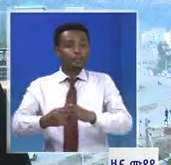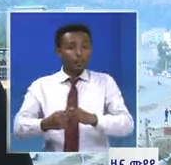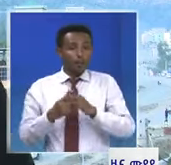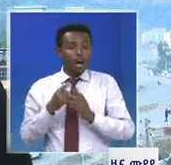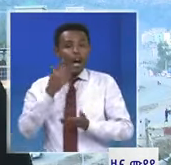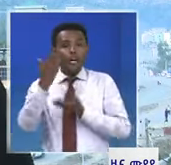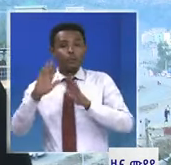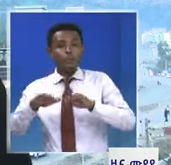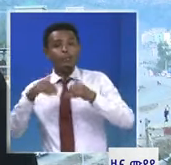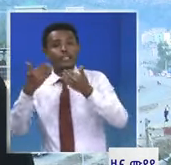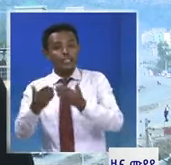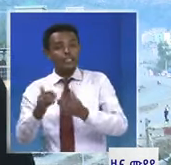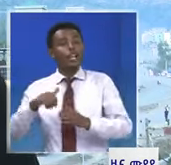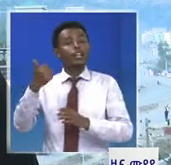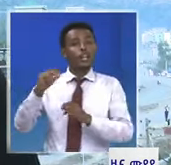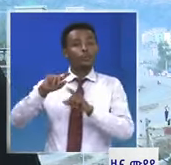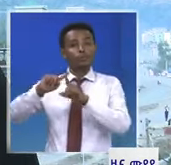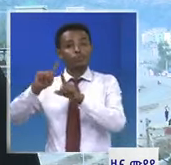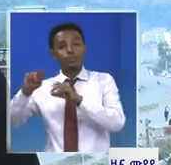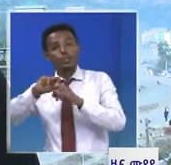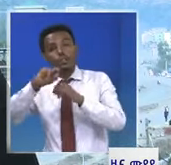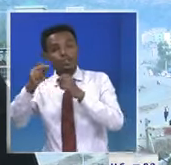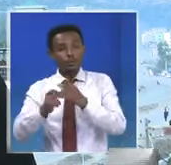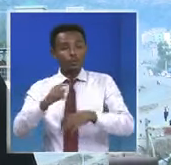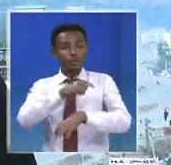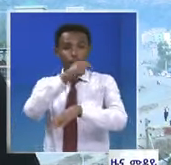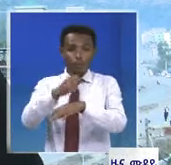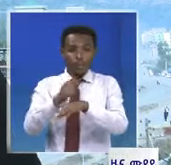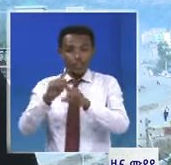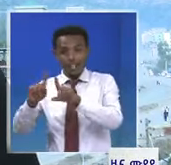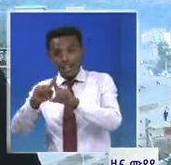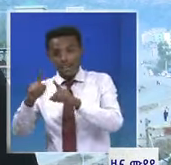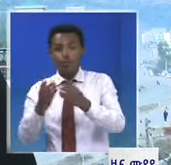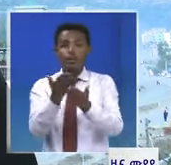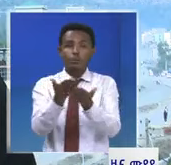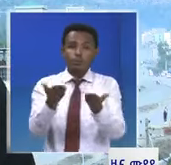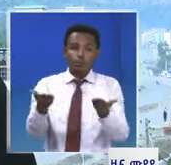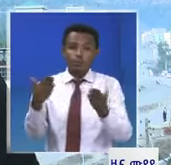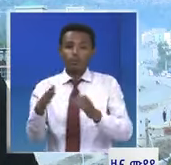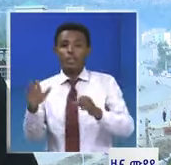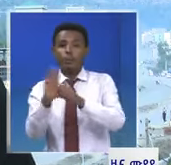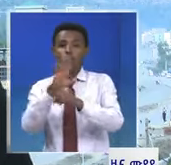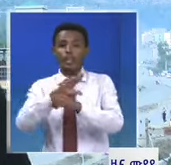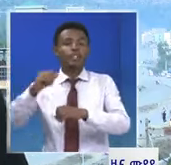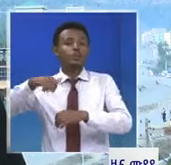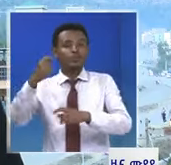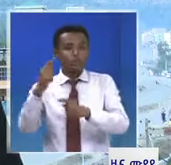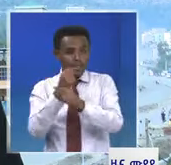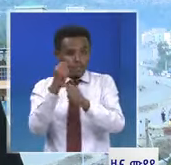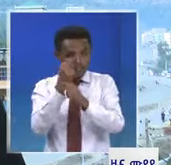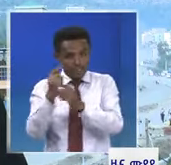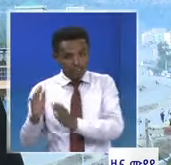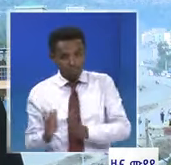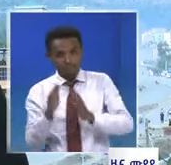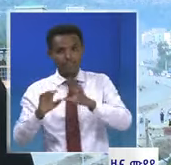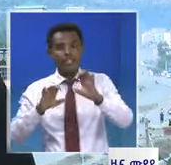አገልግሎት ለመስጠትም እንግዲህ ሌሎች ድርጅቶችና ተቋማትም የተለያዩ ቁሳቁሶችን የማሟላትና ሌሎችንም ተግባራት እያካሄዱ እየተዘጋጁ